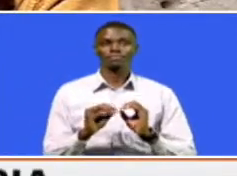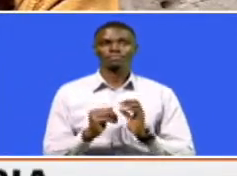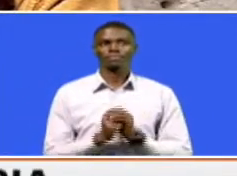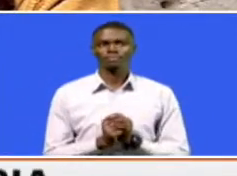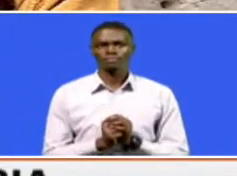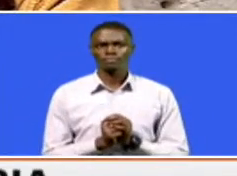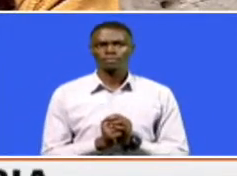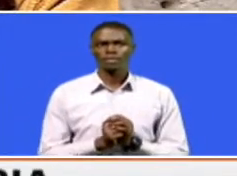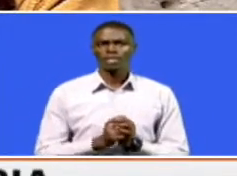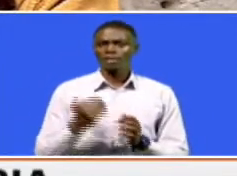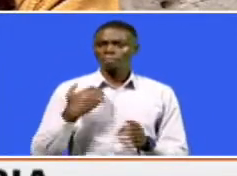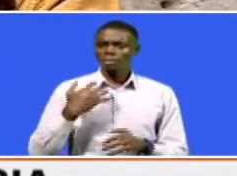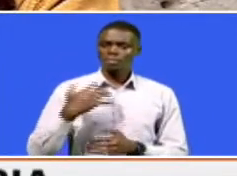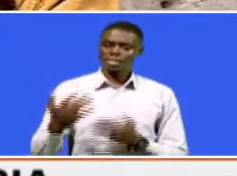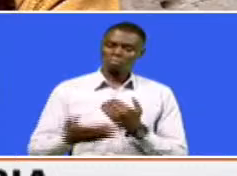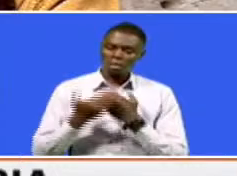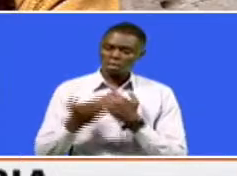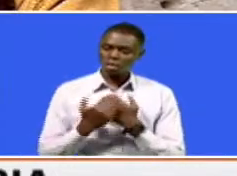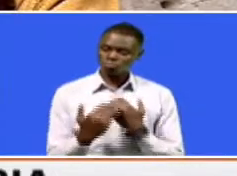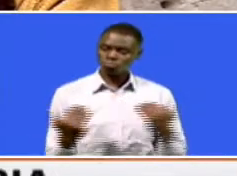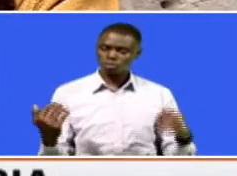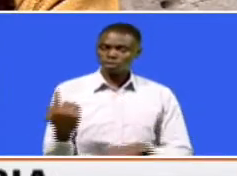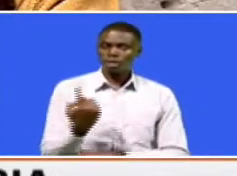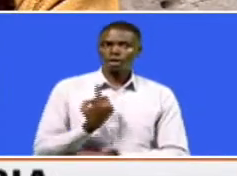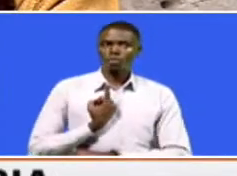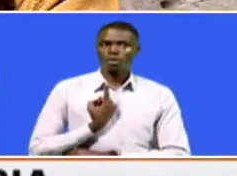leo. Watoto wangu peke yangu.